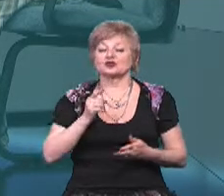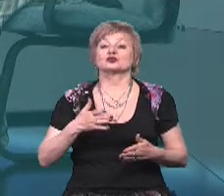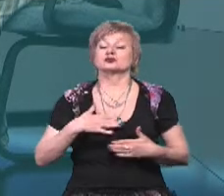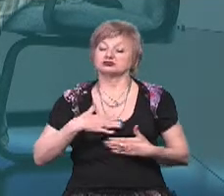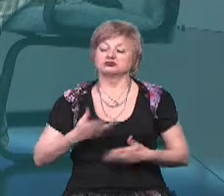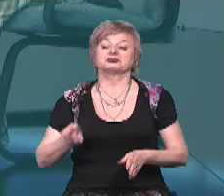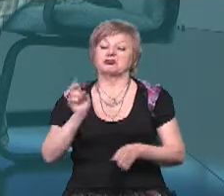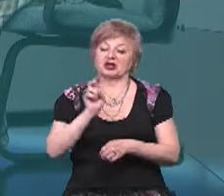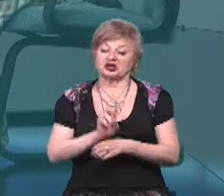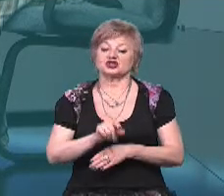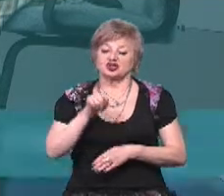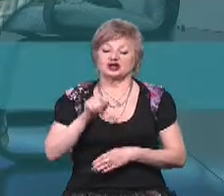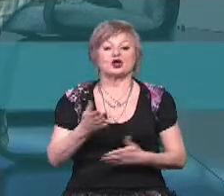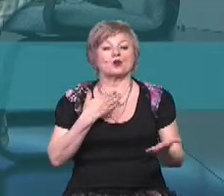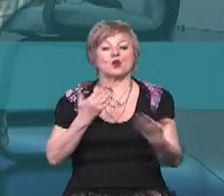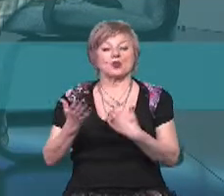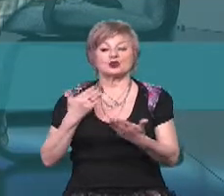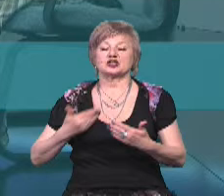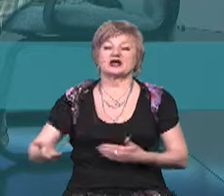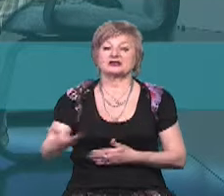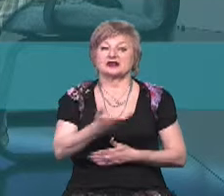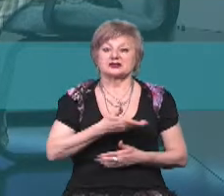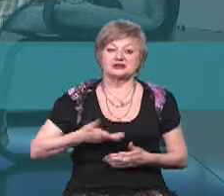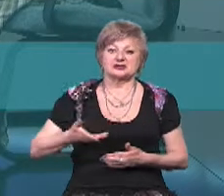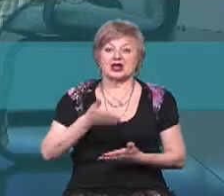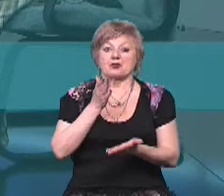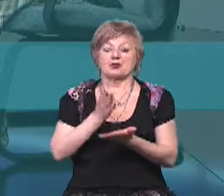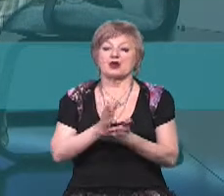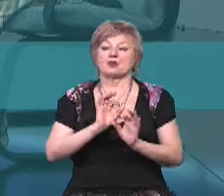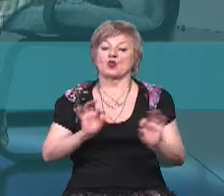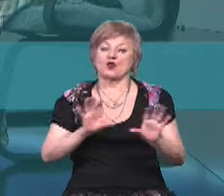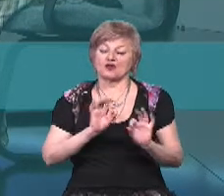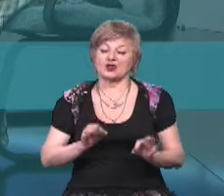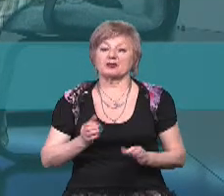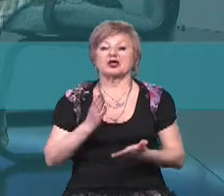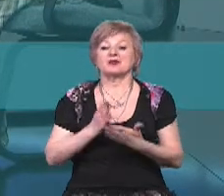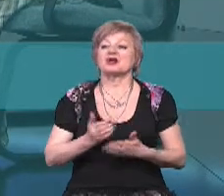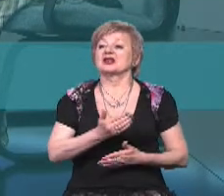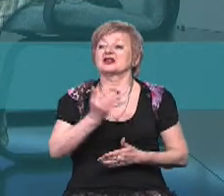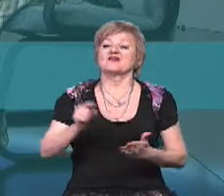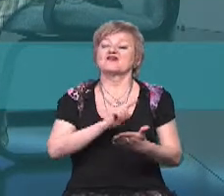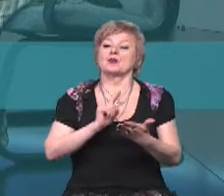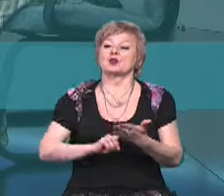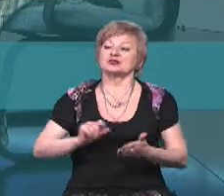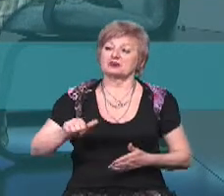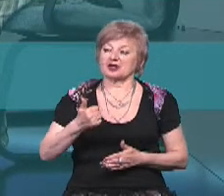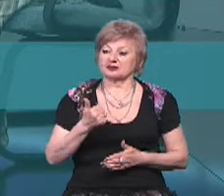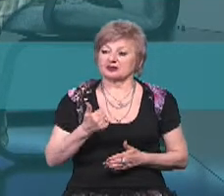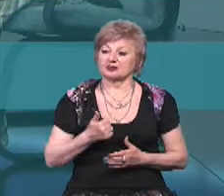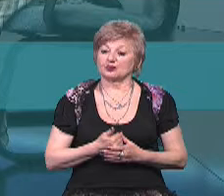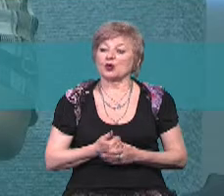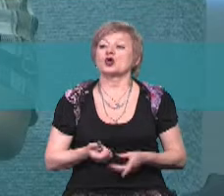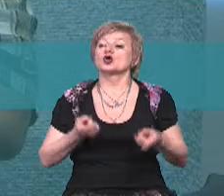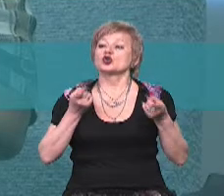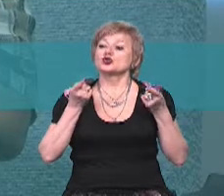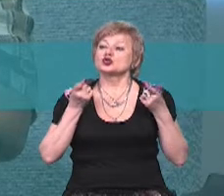відгукнулися і погодилися поспілкуватися з нами у прямому ефірі. І маю для вас перше запитання.